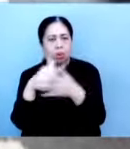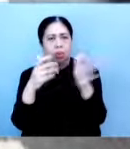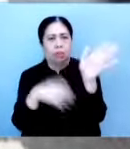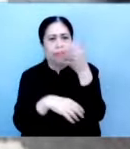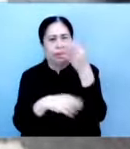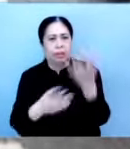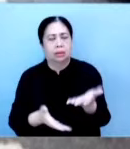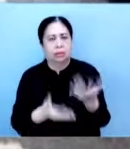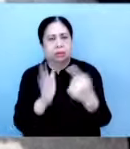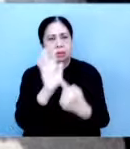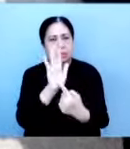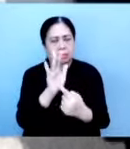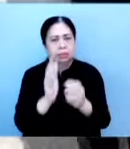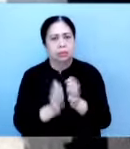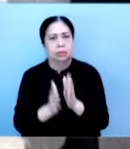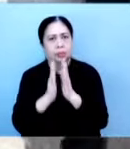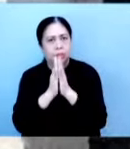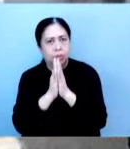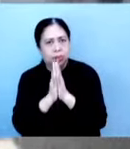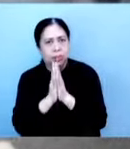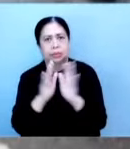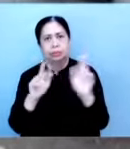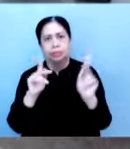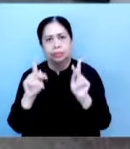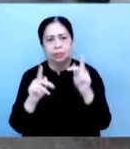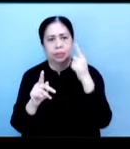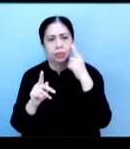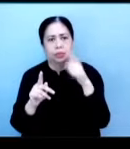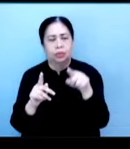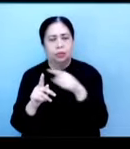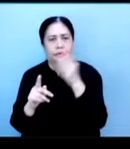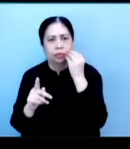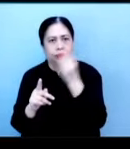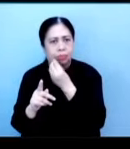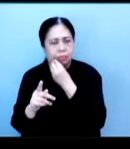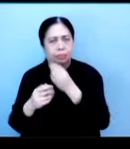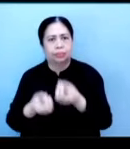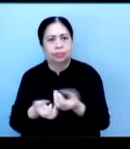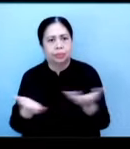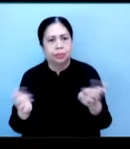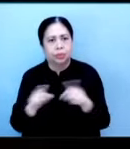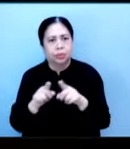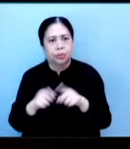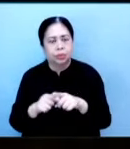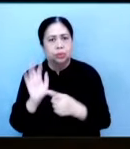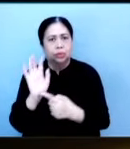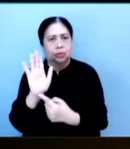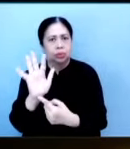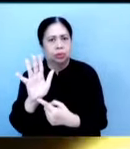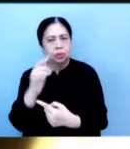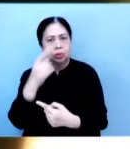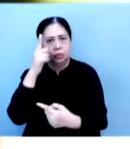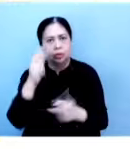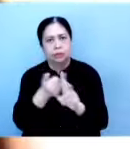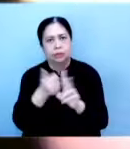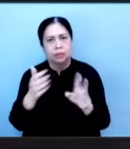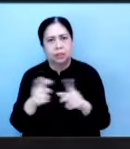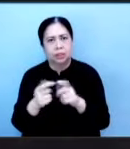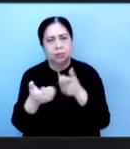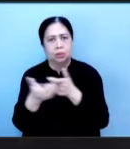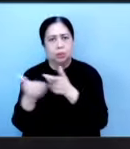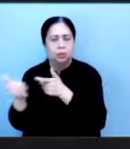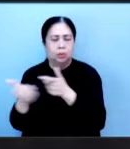ng kandila at mga bulaklak ang publiko para sa mga nasawi nagsindi rin ng kandila si putin para sa mga biktima ng